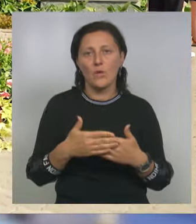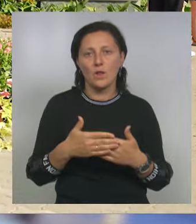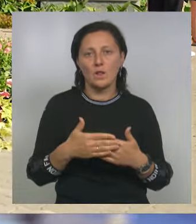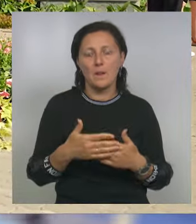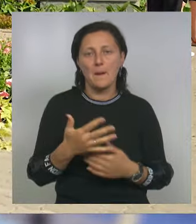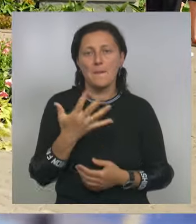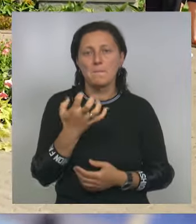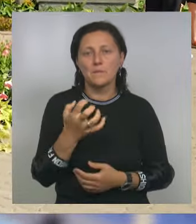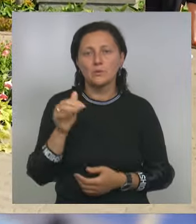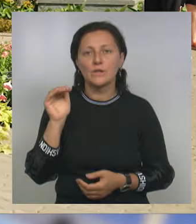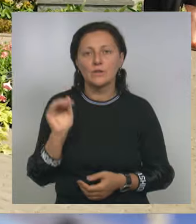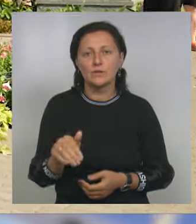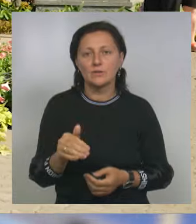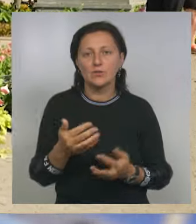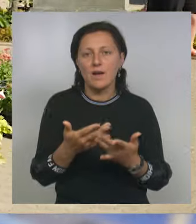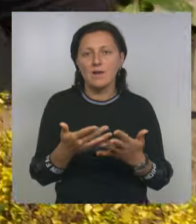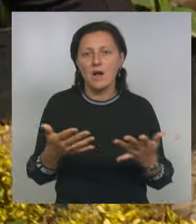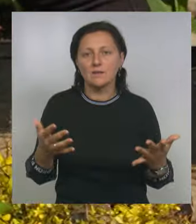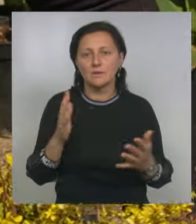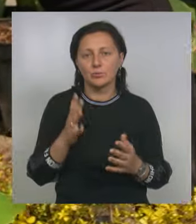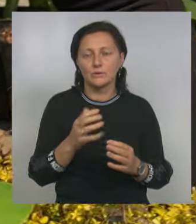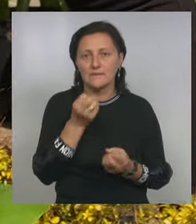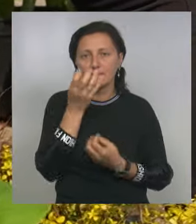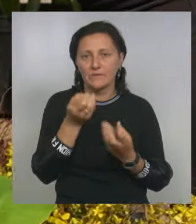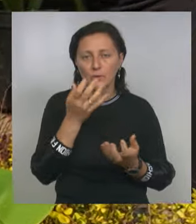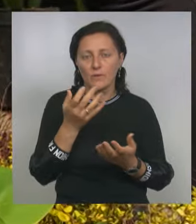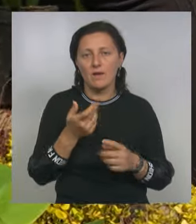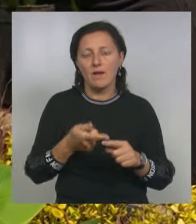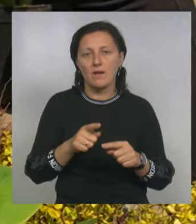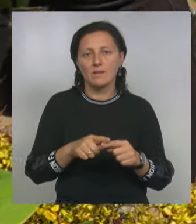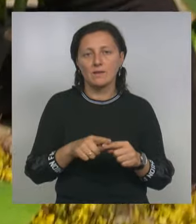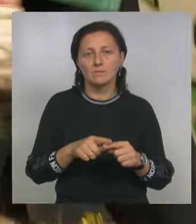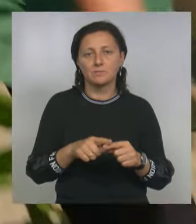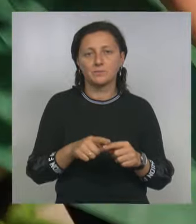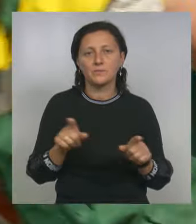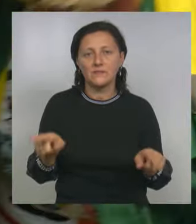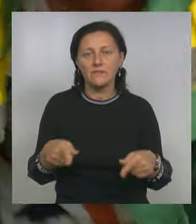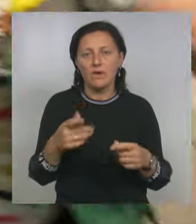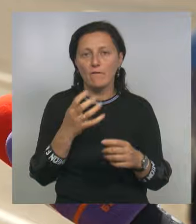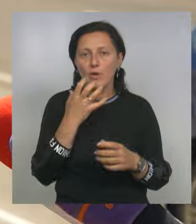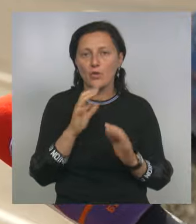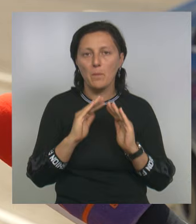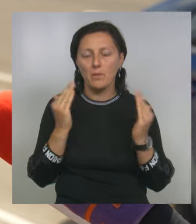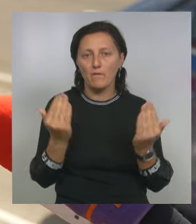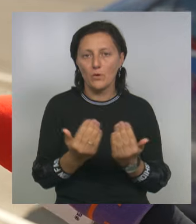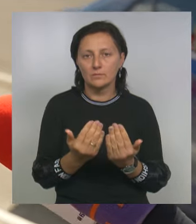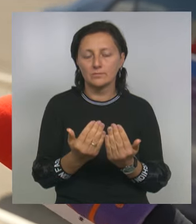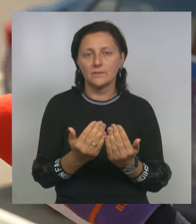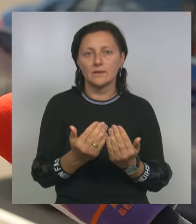там порядка, наверное, 500 тысяч будет культур. Привлекают нас к восстановлению теплового контура.